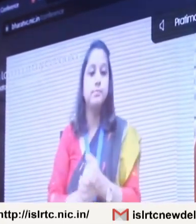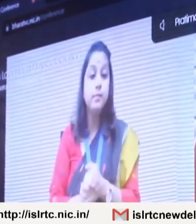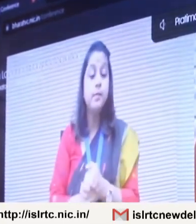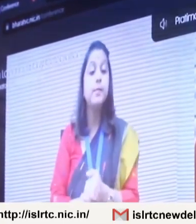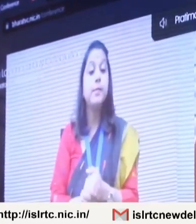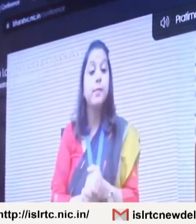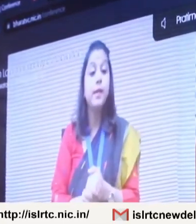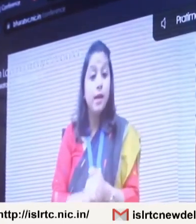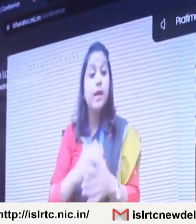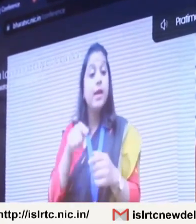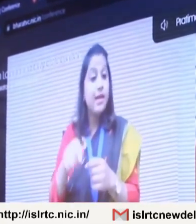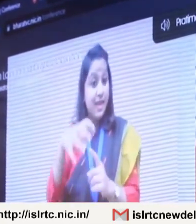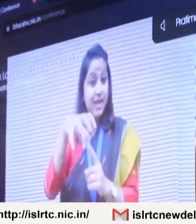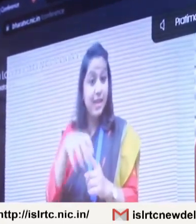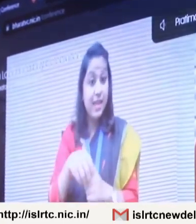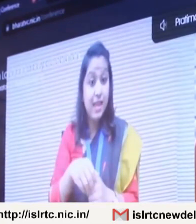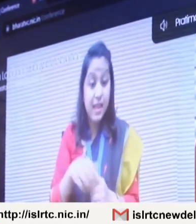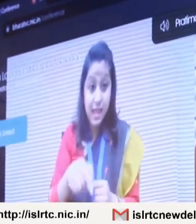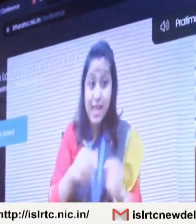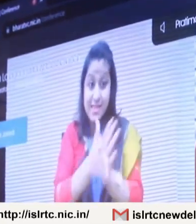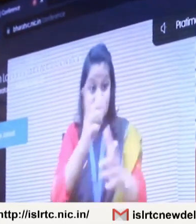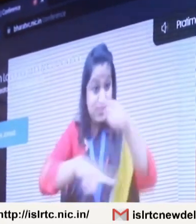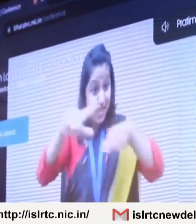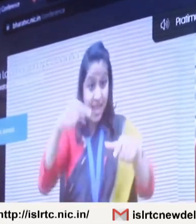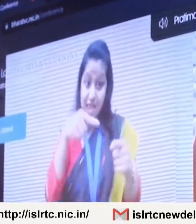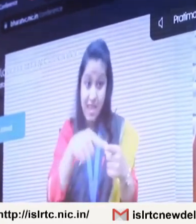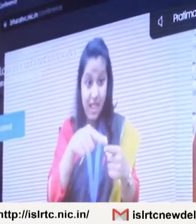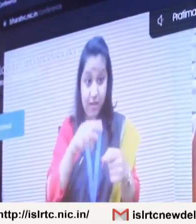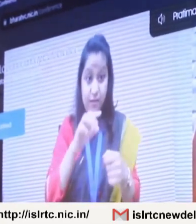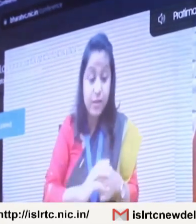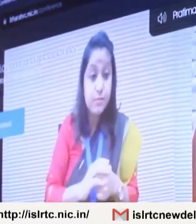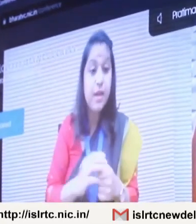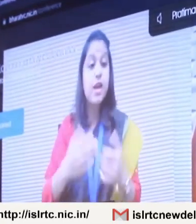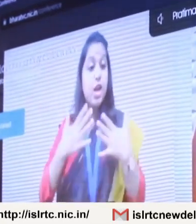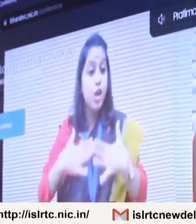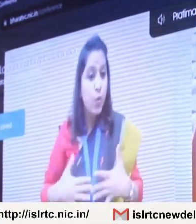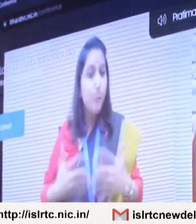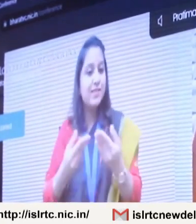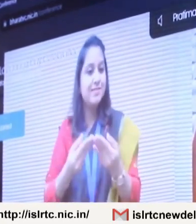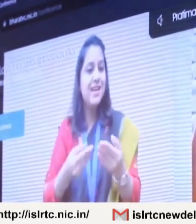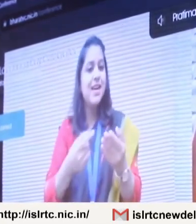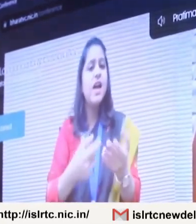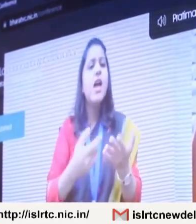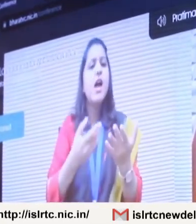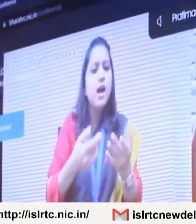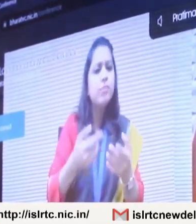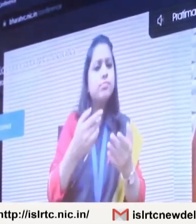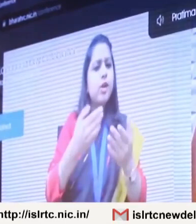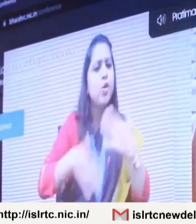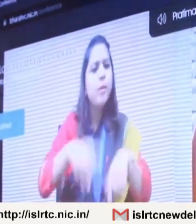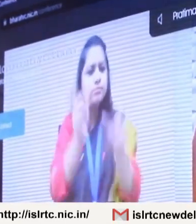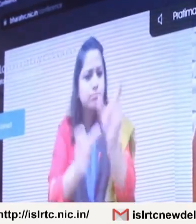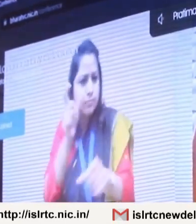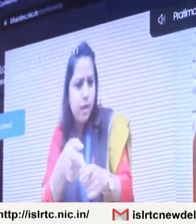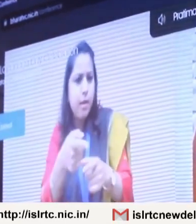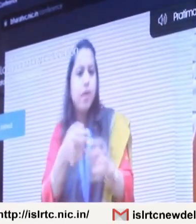इसी केंद्र जहां एक और सांकेतिक भाषा क्षेत्र में मानव संसाधन को रूप में इंटरप्रेटर का